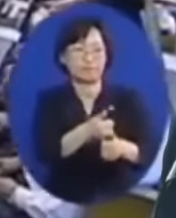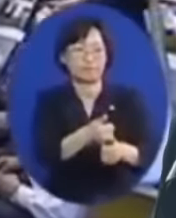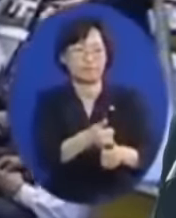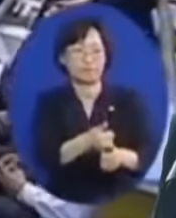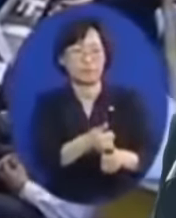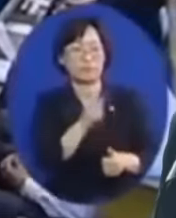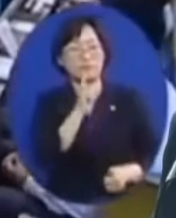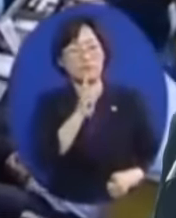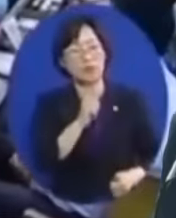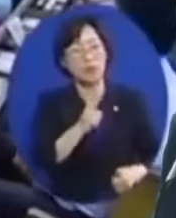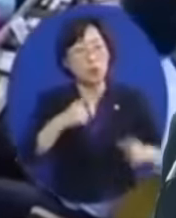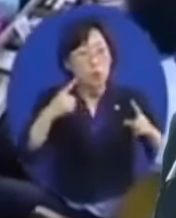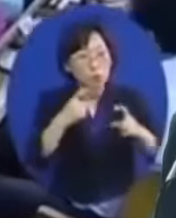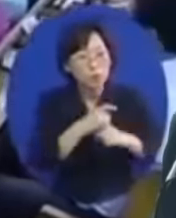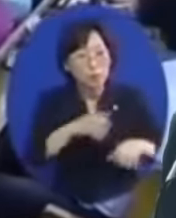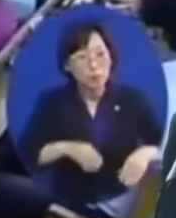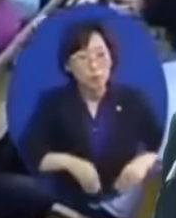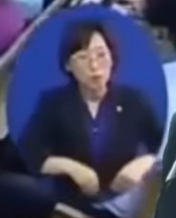원수가 배가 고프다는데